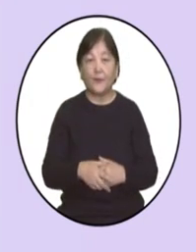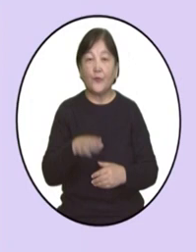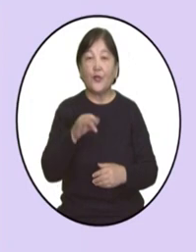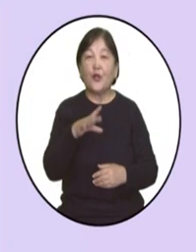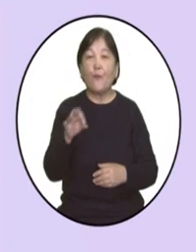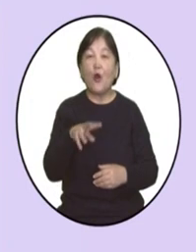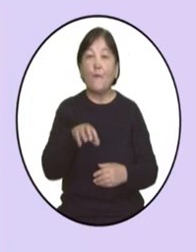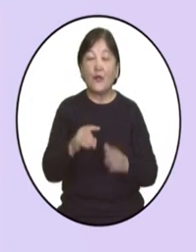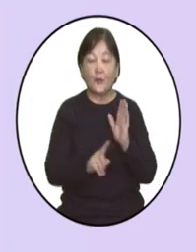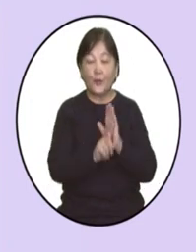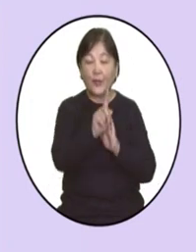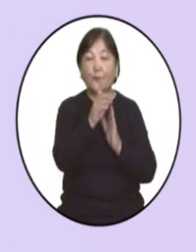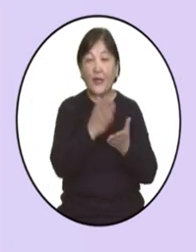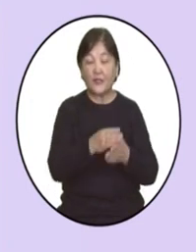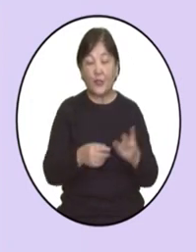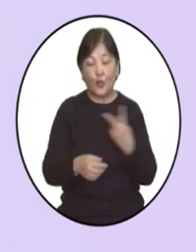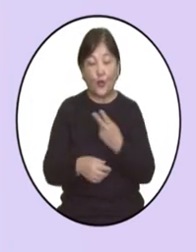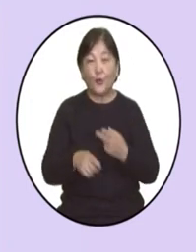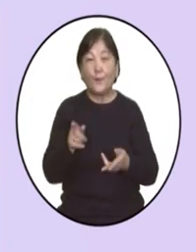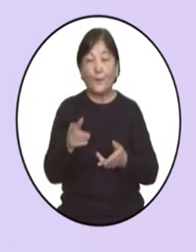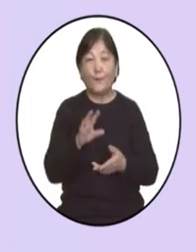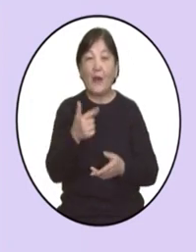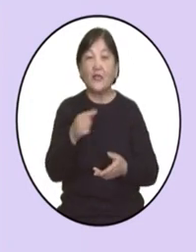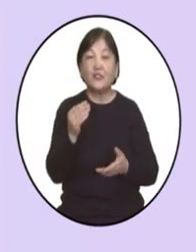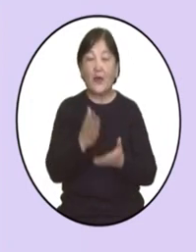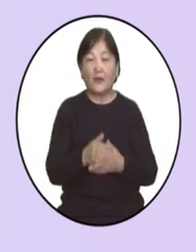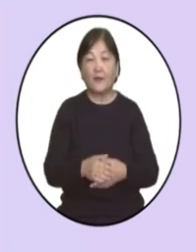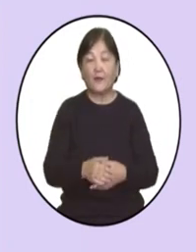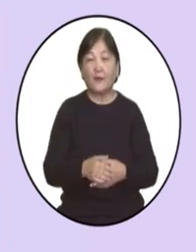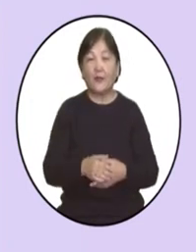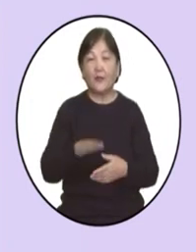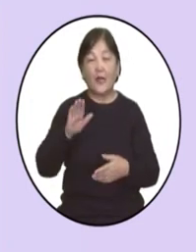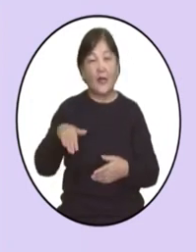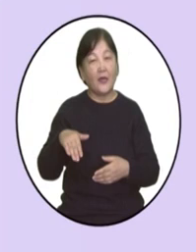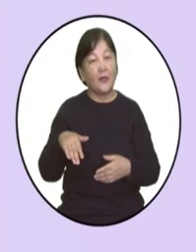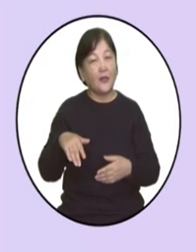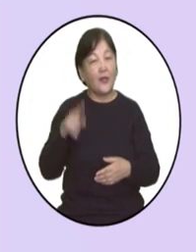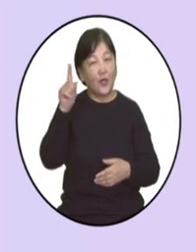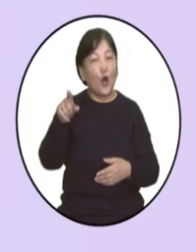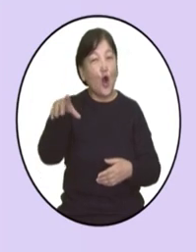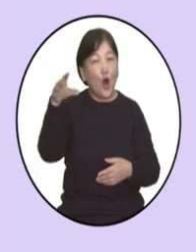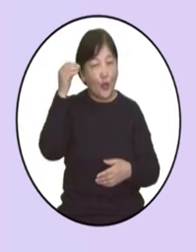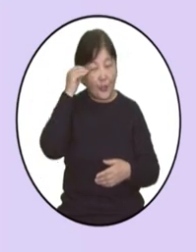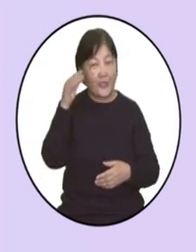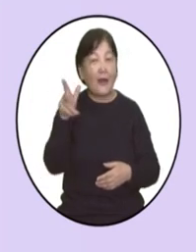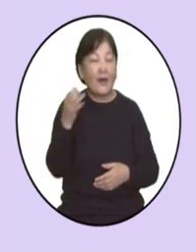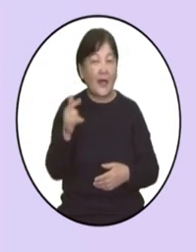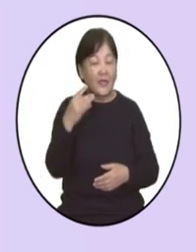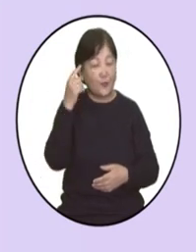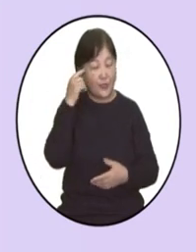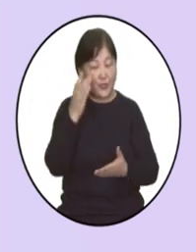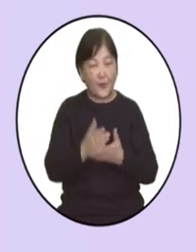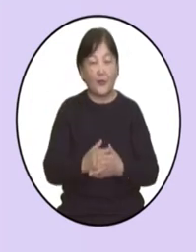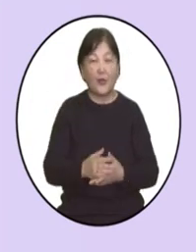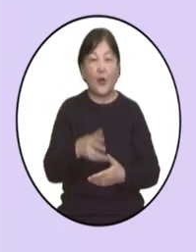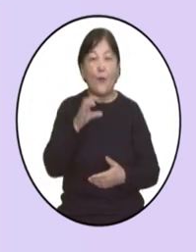термометр байж байна. За, дараах зүйлүүдээс хэдүүлээ бас нэг ийм ойлголтуудыг бас мэдхэн зүйтэй болов. За,